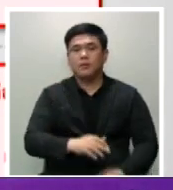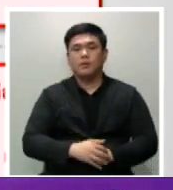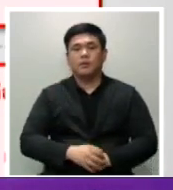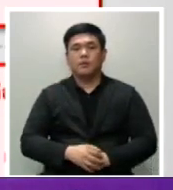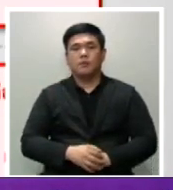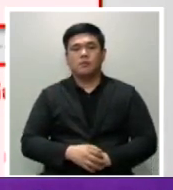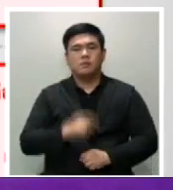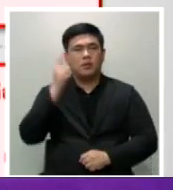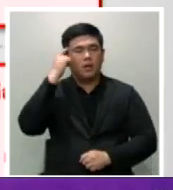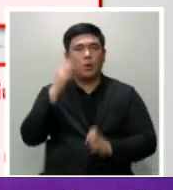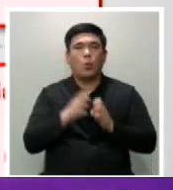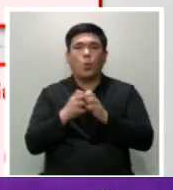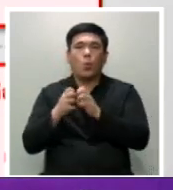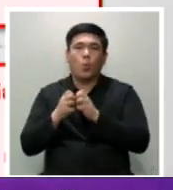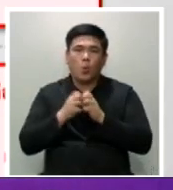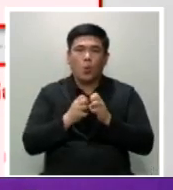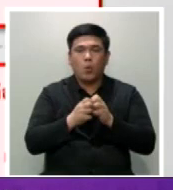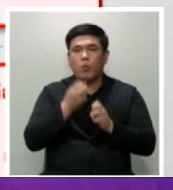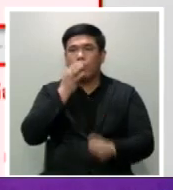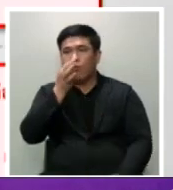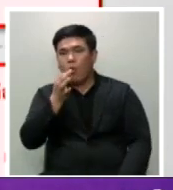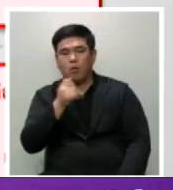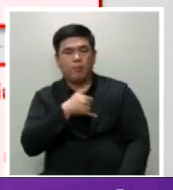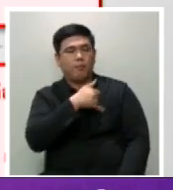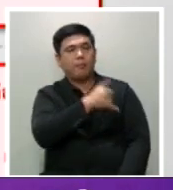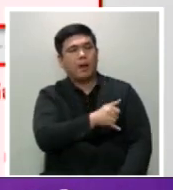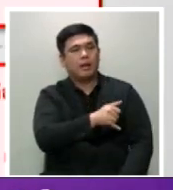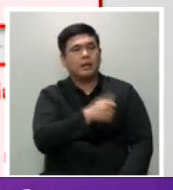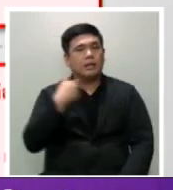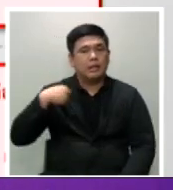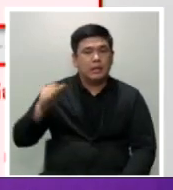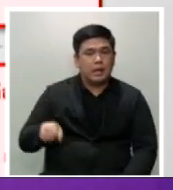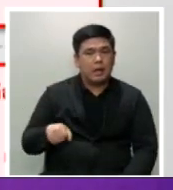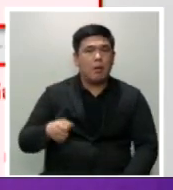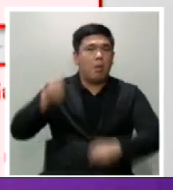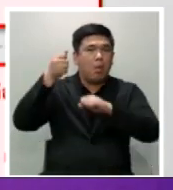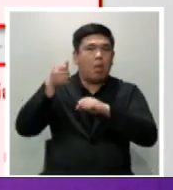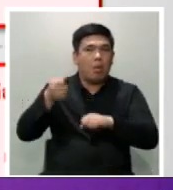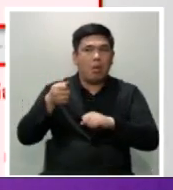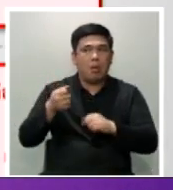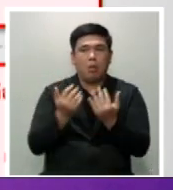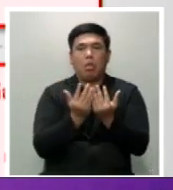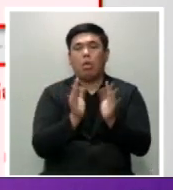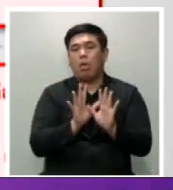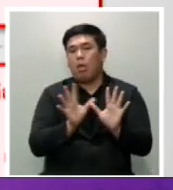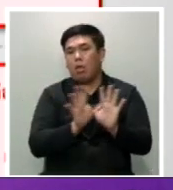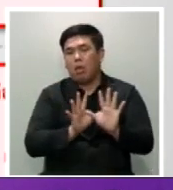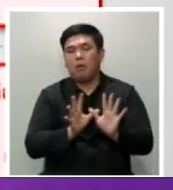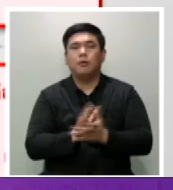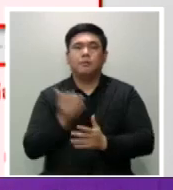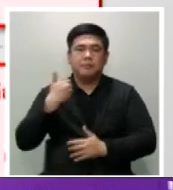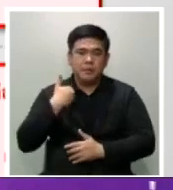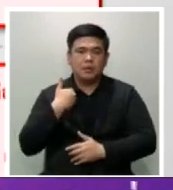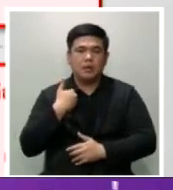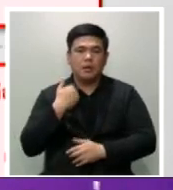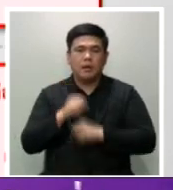มันคงยุ่งยากลำบากในการฟ้องครับเวลานั้นจะไปศาลก็ลำบากรถก็ติดม็อบก็เต็มถนนปี57